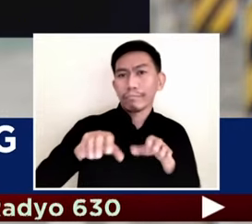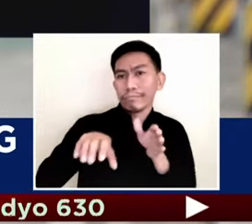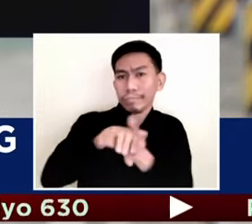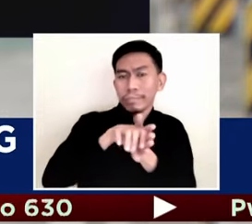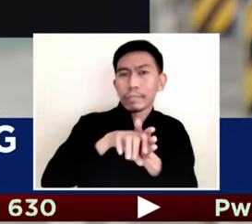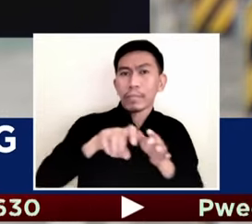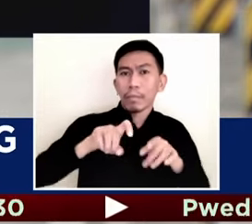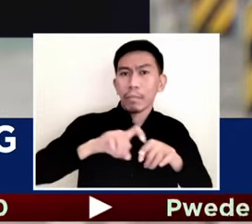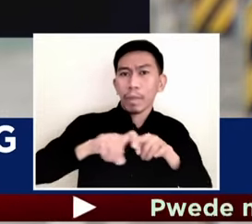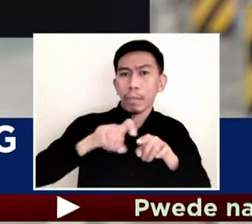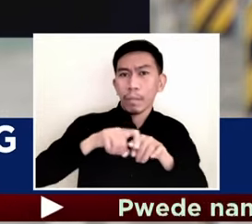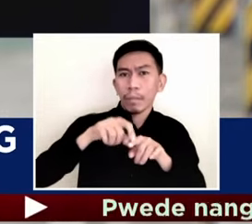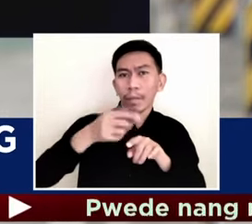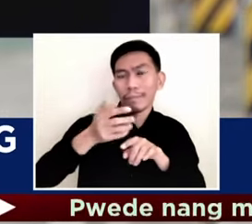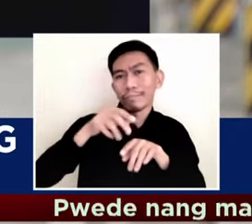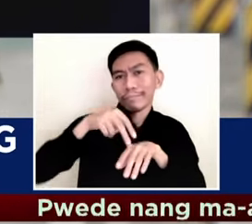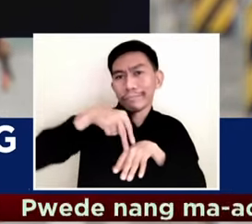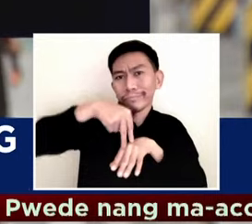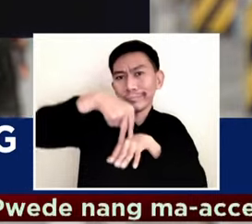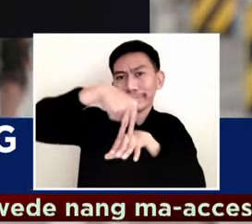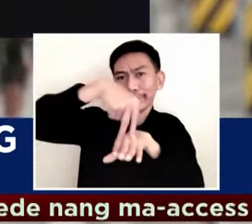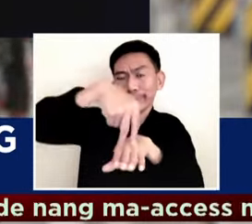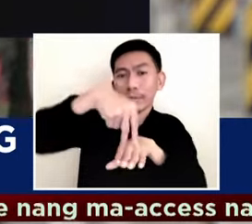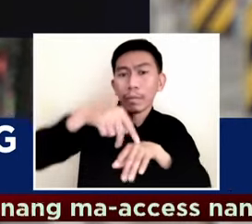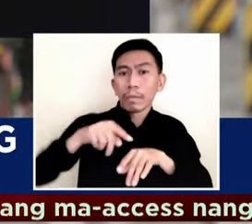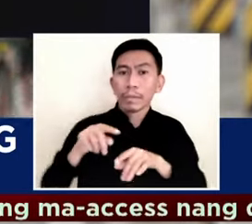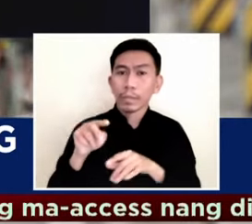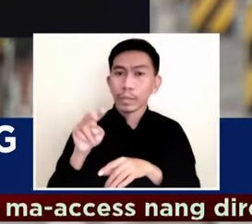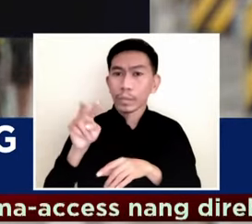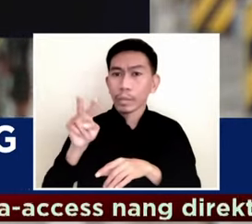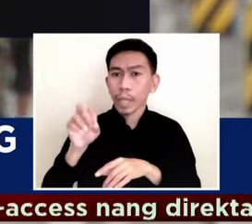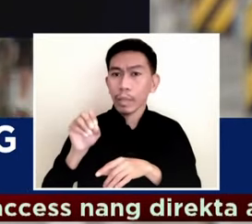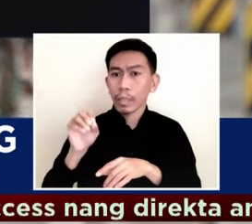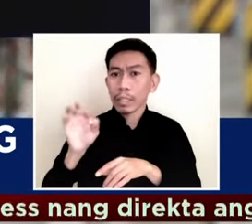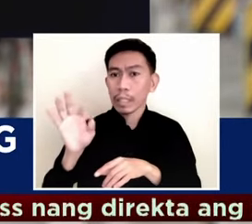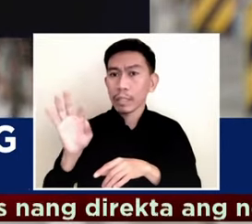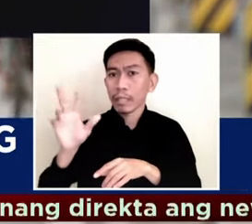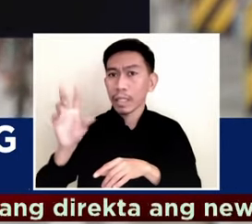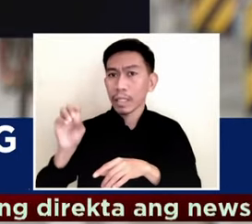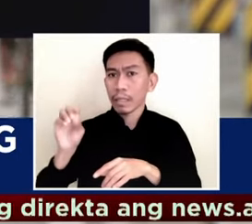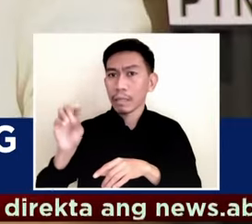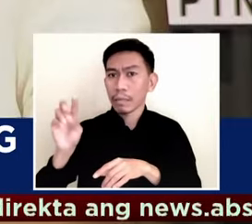309 noong 2019, umakyat na ito sa 907 noong